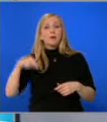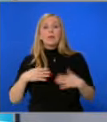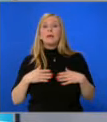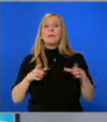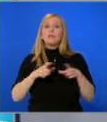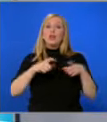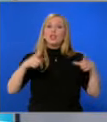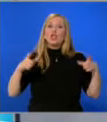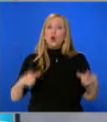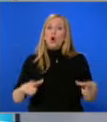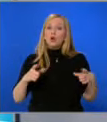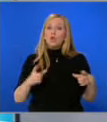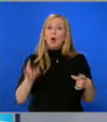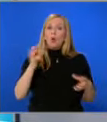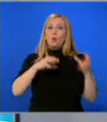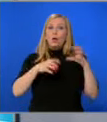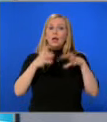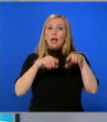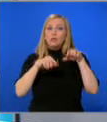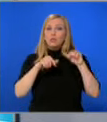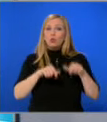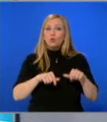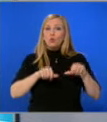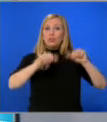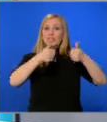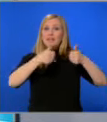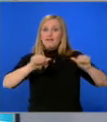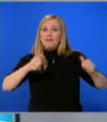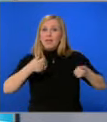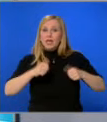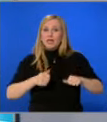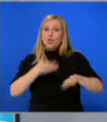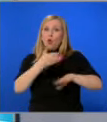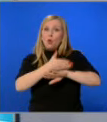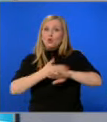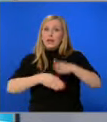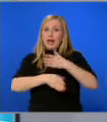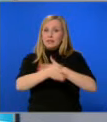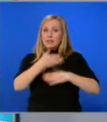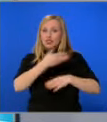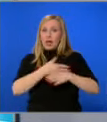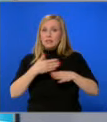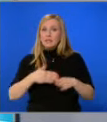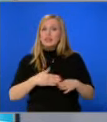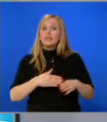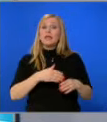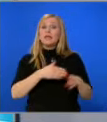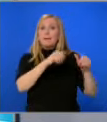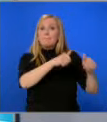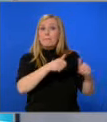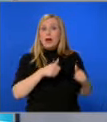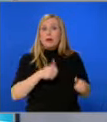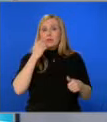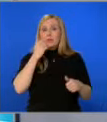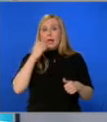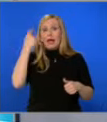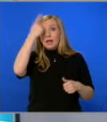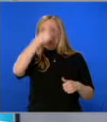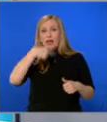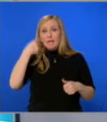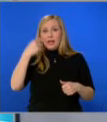Торта, украсена отгоре с фигурите на отрязаните части на паметника на Съветската армия. Главата на детето,